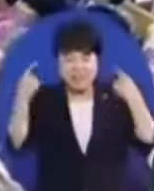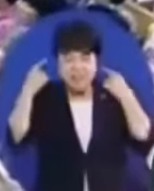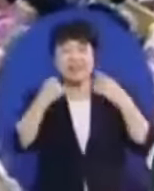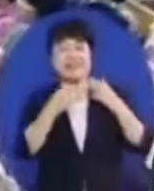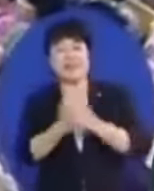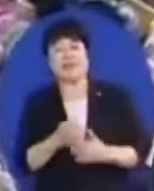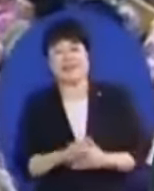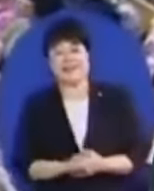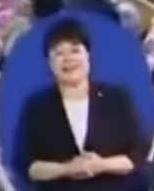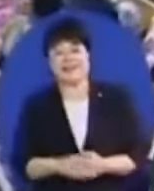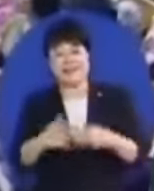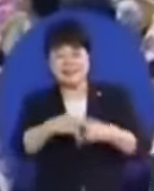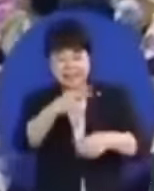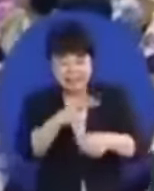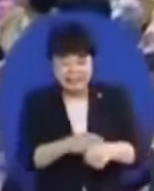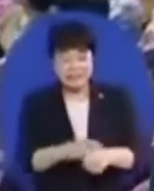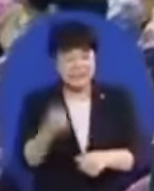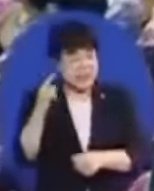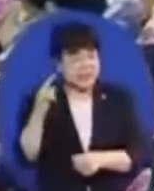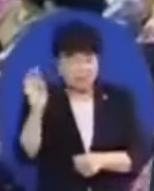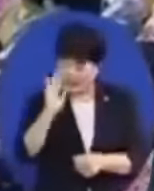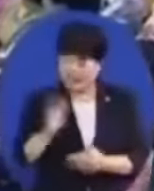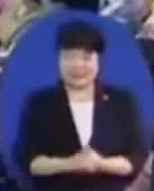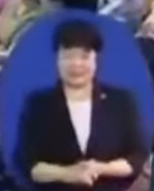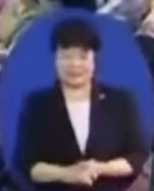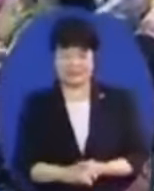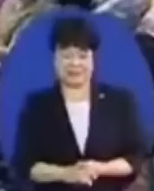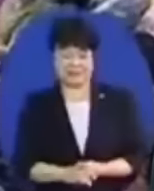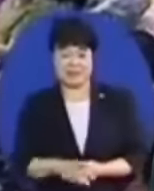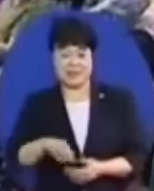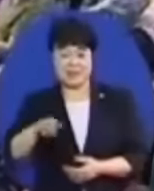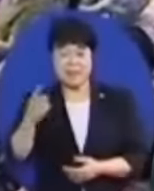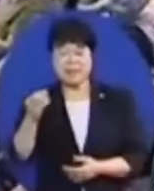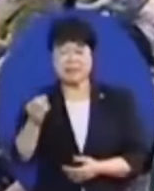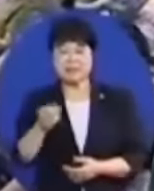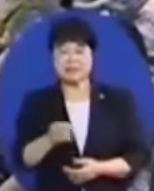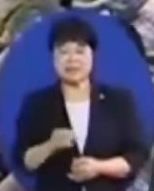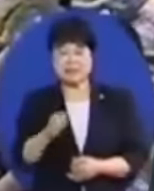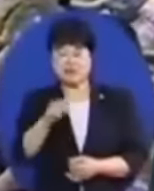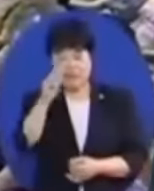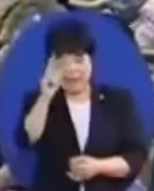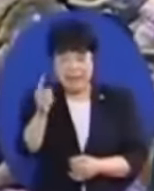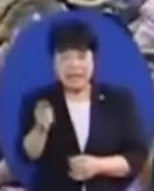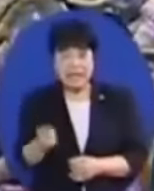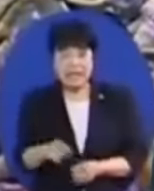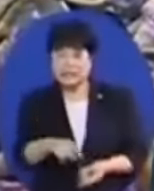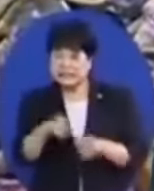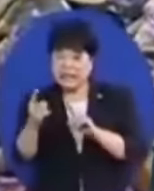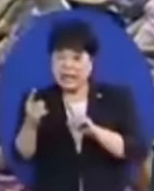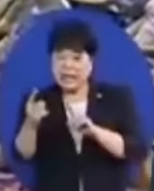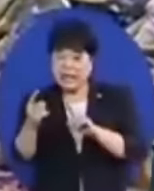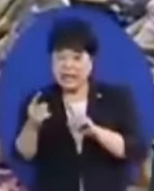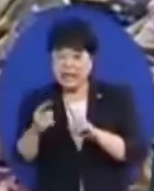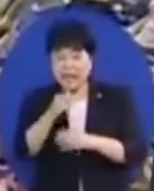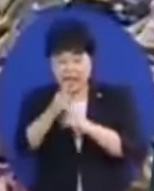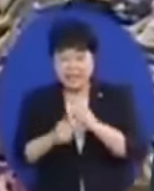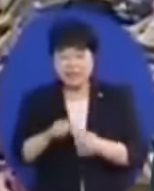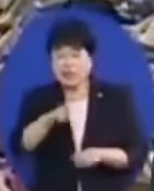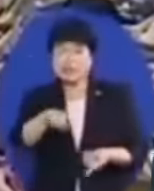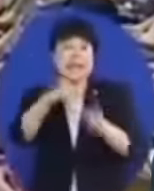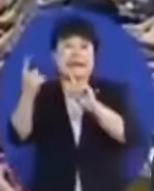때문에 의사들 음성을 들었을 때는 100만 명 중에 한 사람도 못 살아난다고 하는데 하나님은 넌